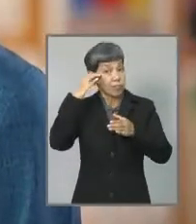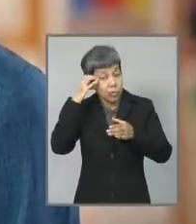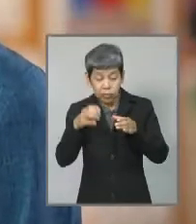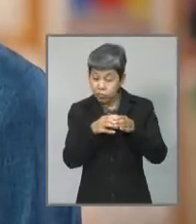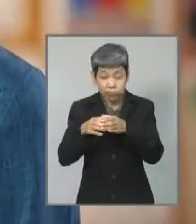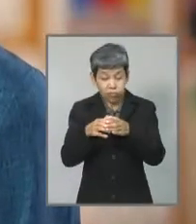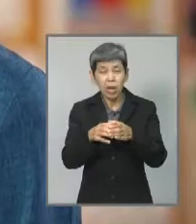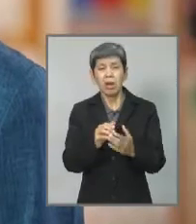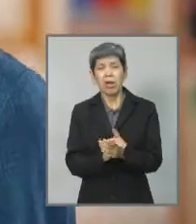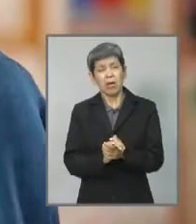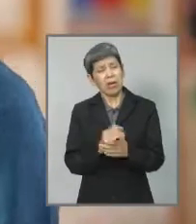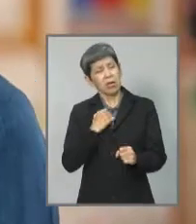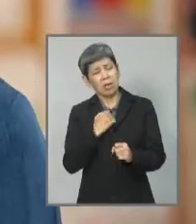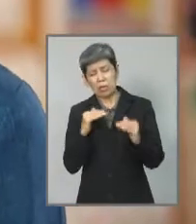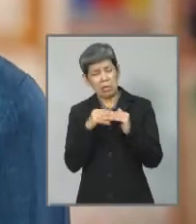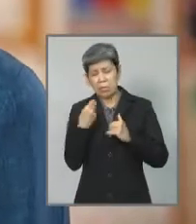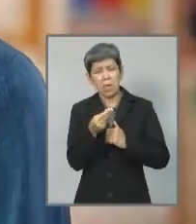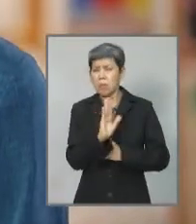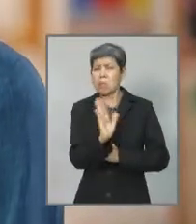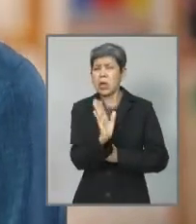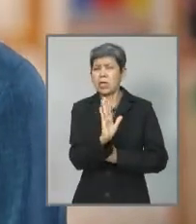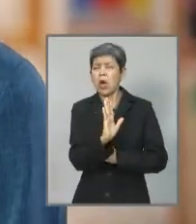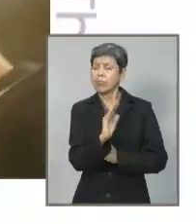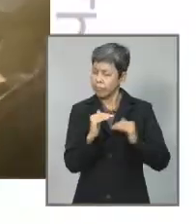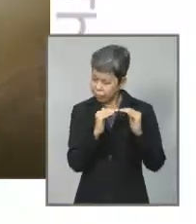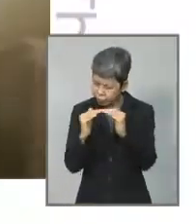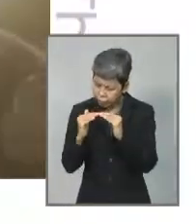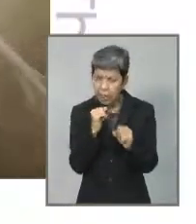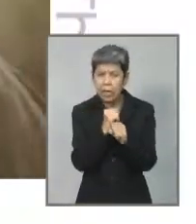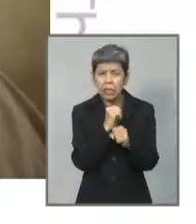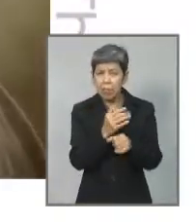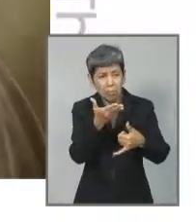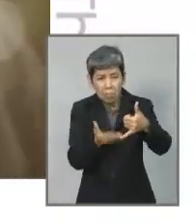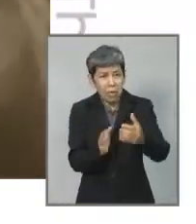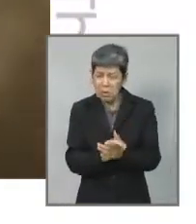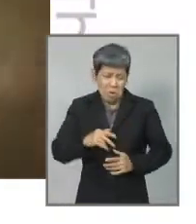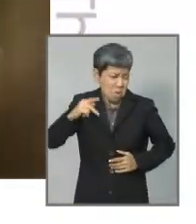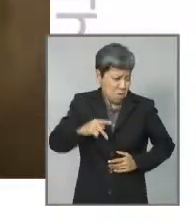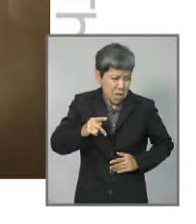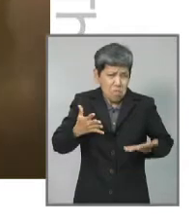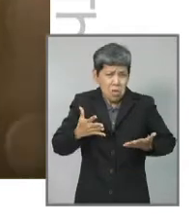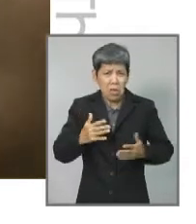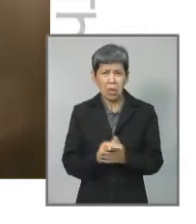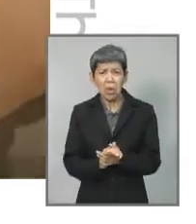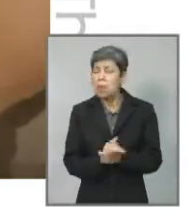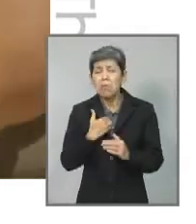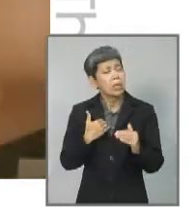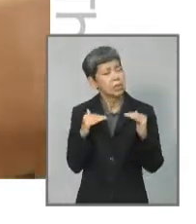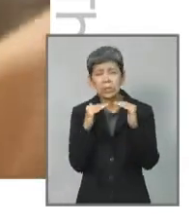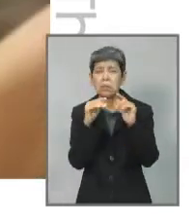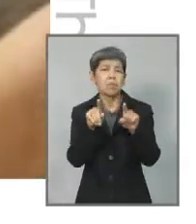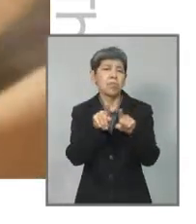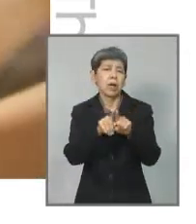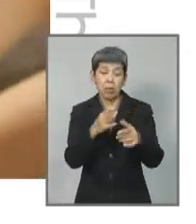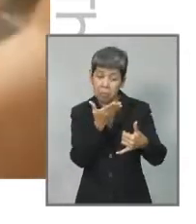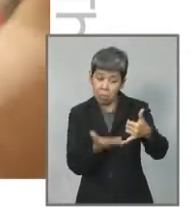จำเป็นที่จะต้องได้รับสิทธิพิเศษมากกว่าคนอื่นๆเพราะว่าเขาไม่ได้พิเศษหรือเขาไม่ได้น้อยกว่าคนอื่นนะคะเ